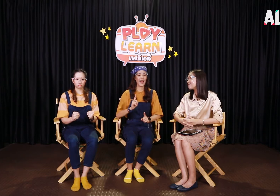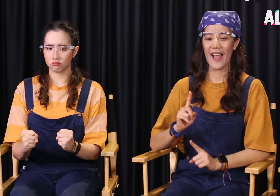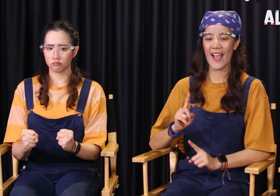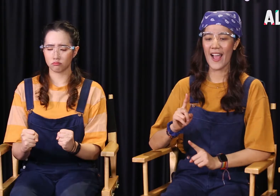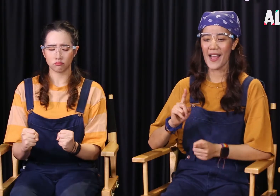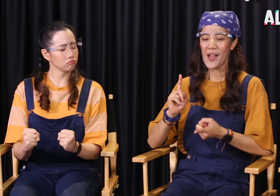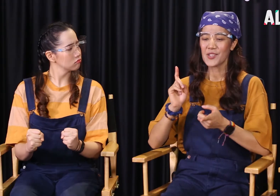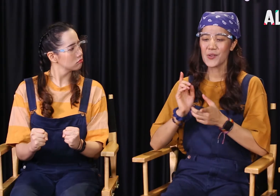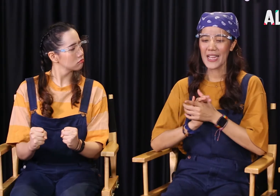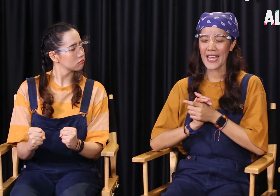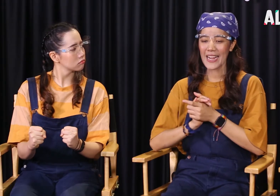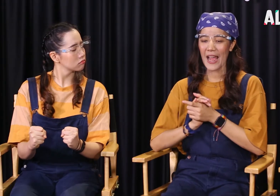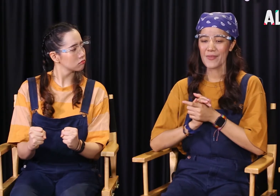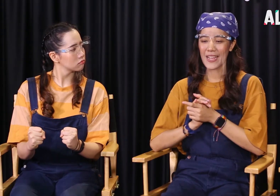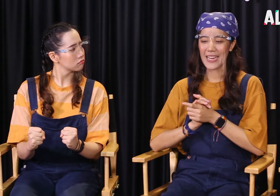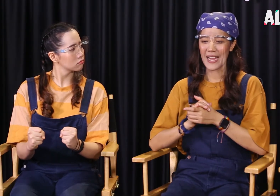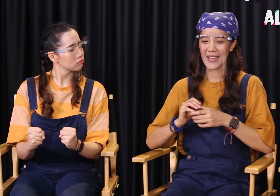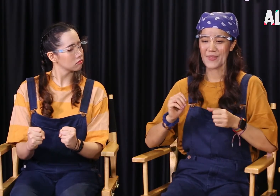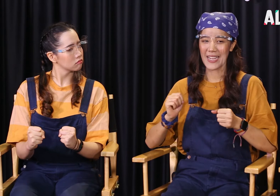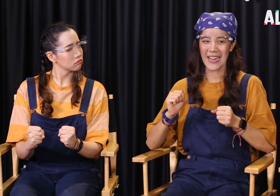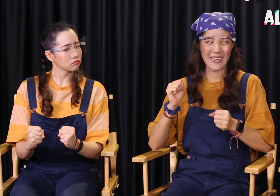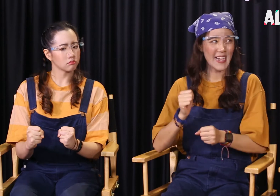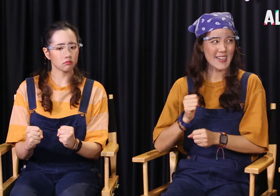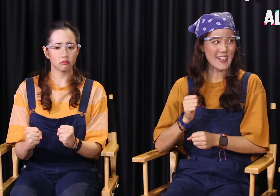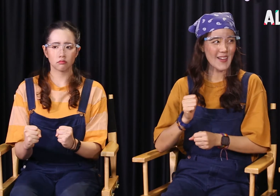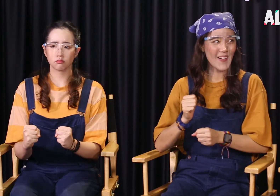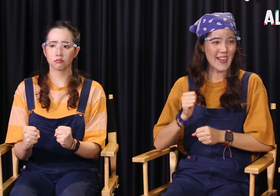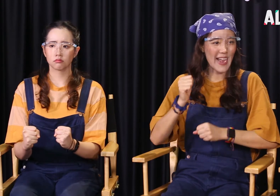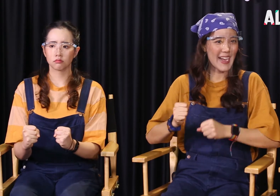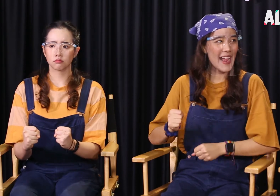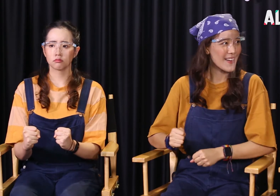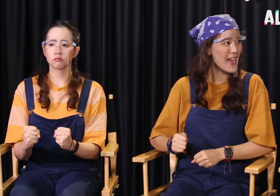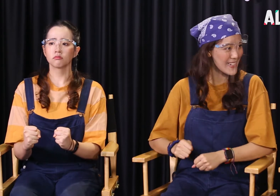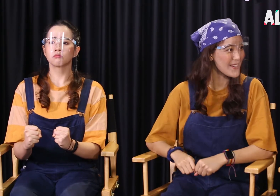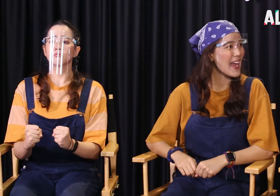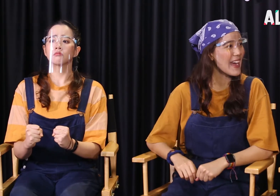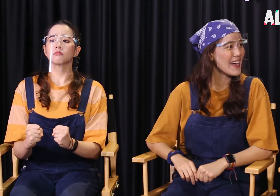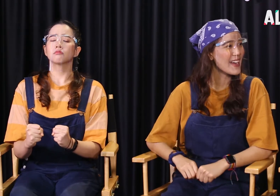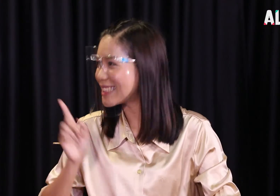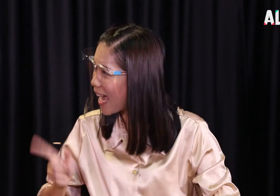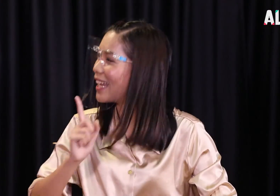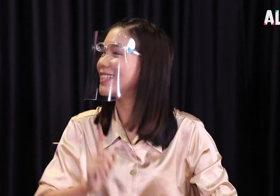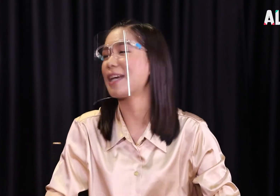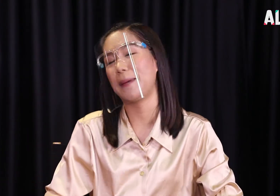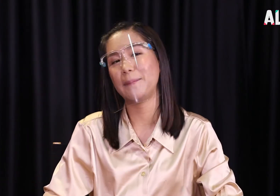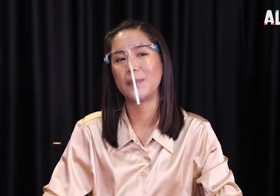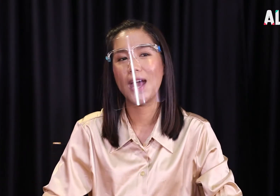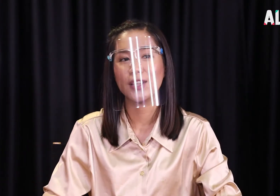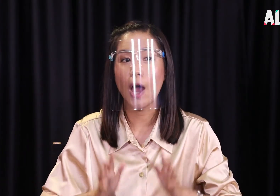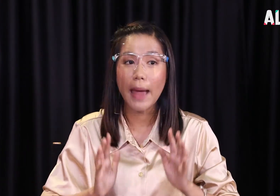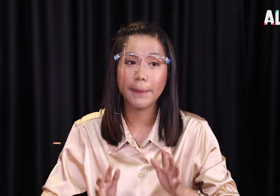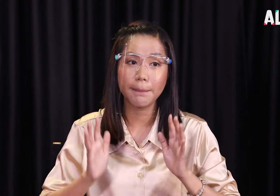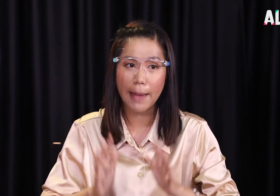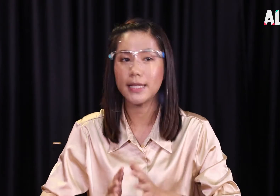จ๊ะ ช่วยให้กล้ามเนื้อเนี่ยมีขนาดที่ใหญ่ขึ้นแล้วก็แข็งแรง มากขึ้นใช่ไหมคะใช่แล้วนะจ๊ะพิม